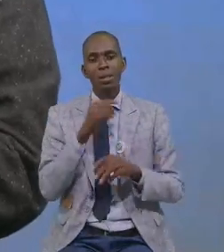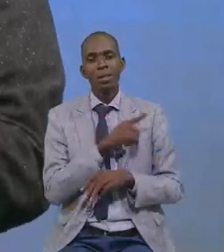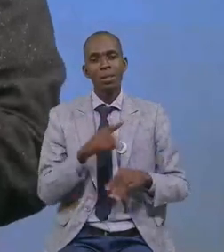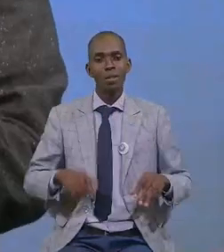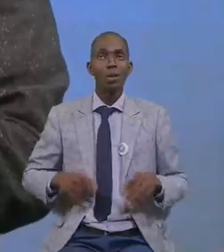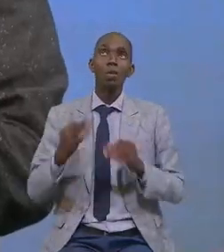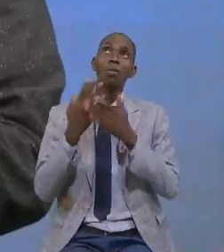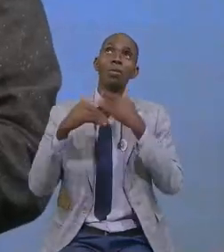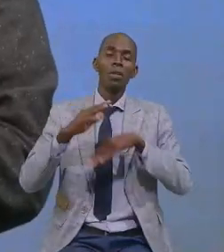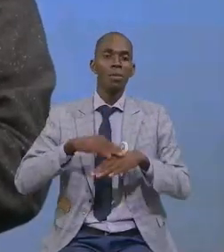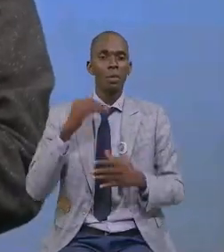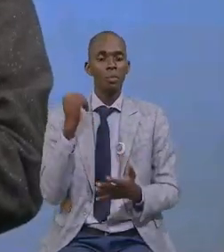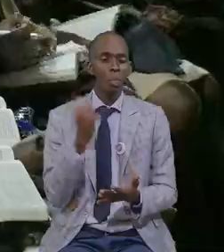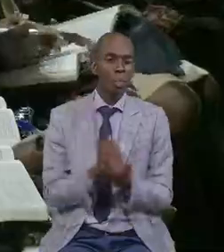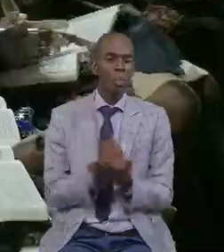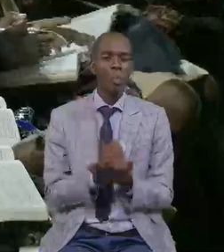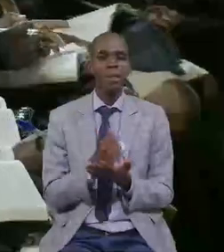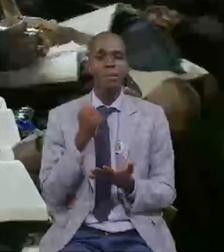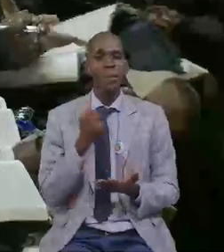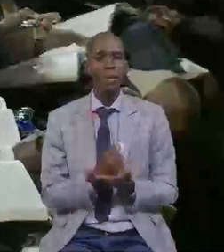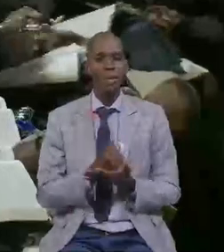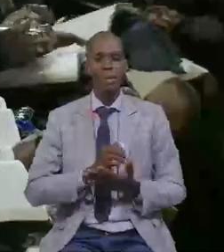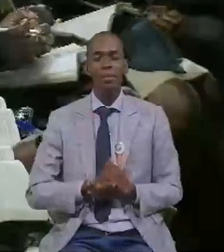des armées. Amen.